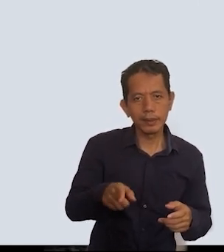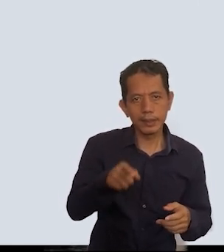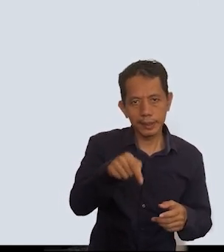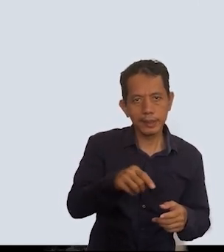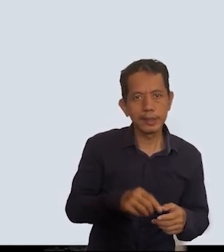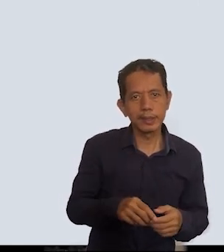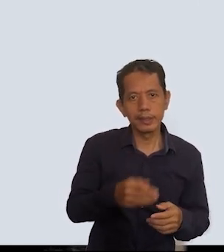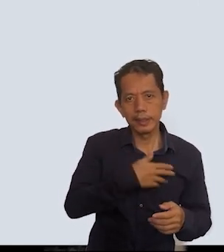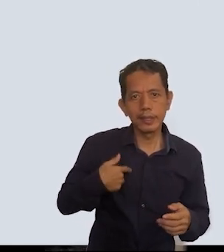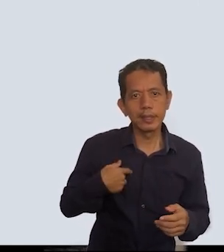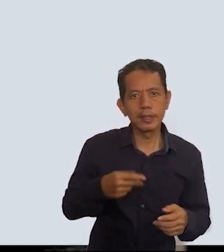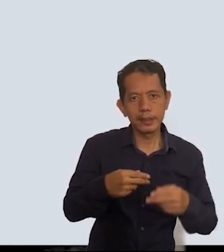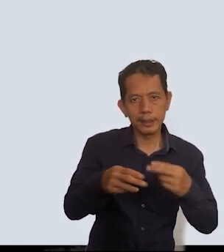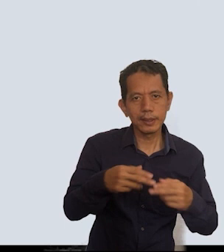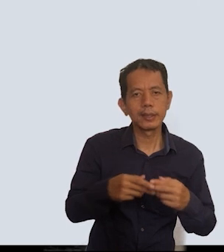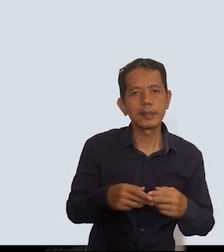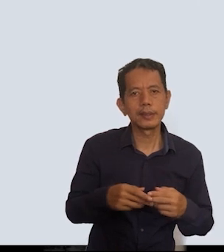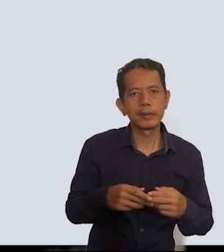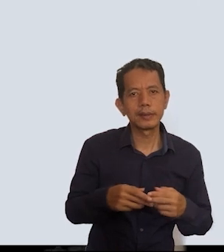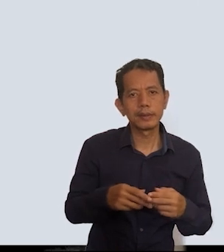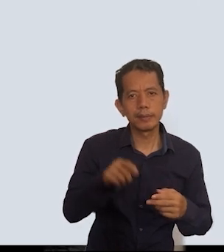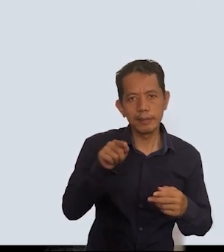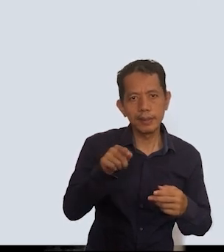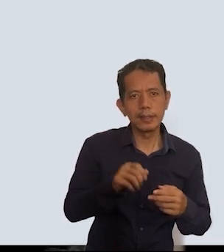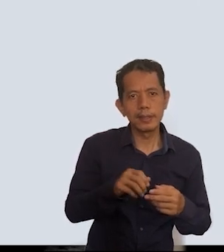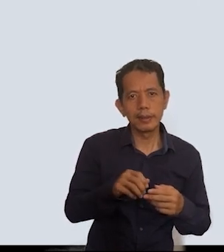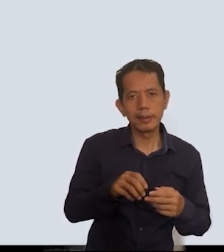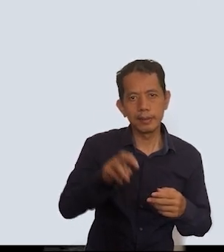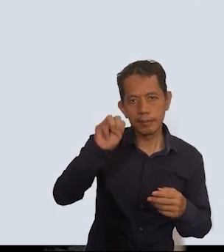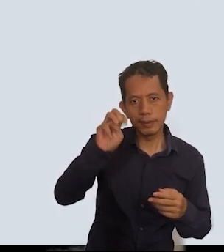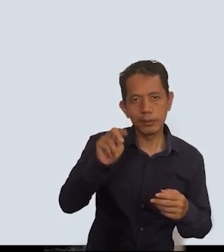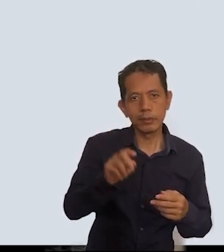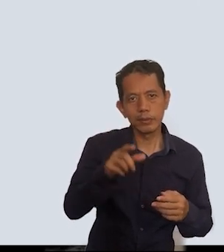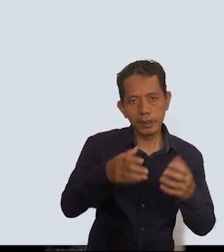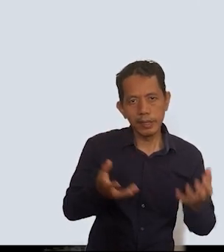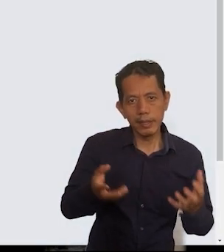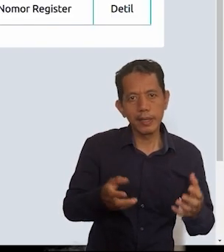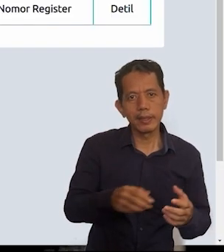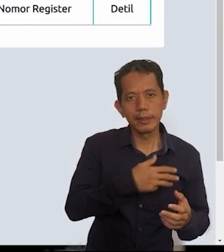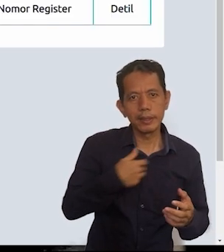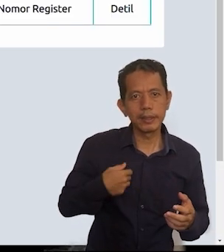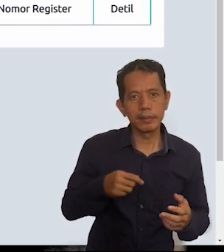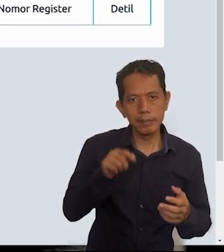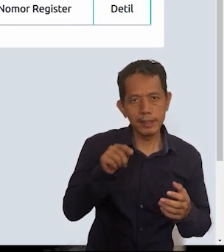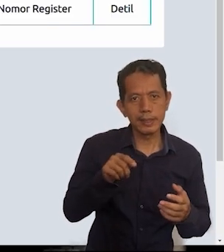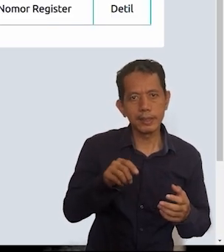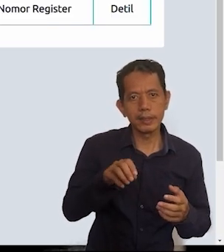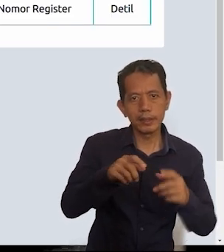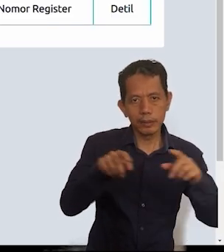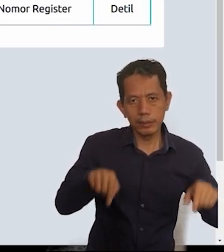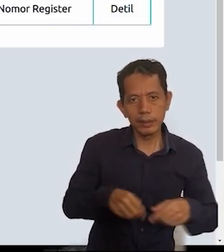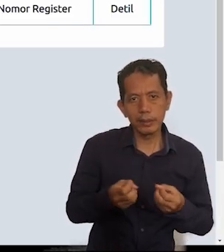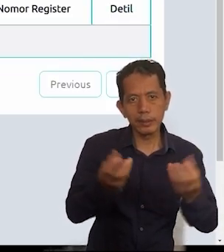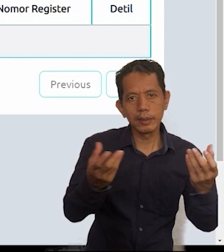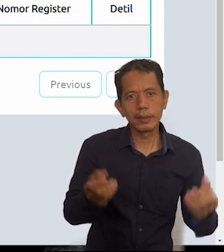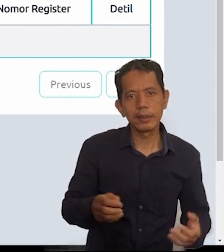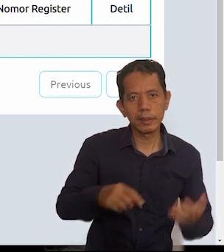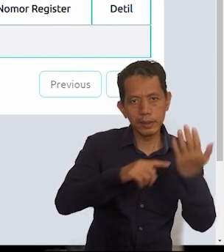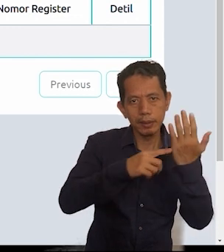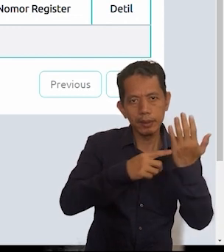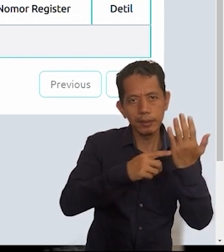ini. Dan rekan-rekan pilih menu layanan, pilih surat keterangan